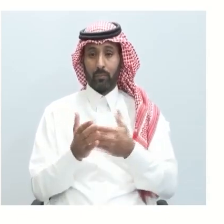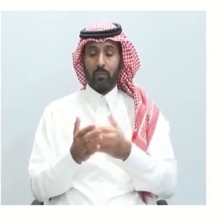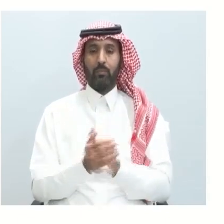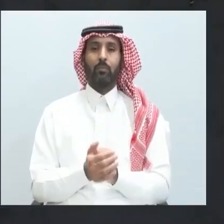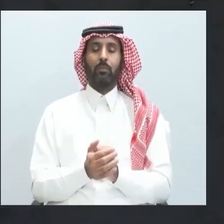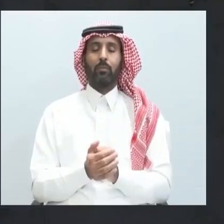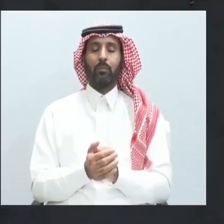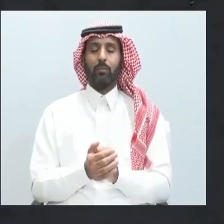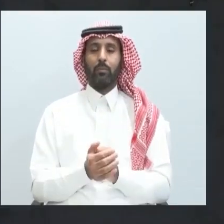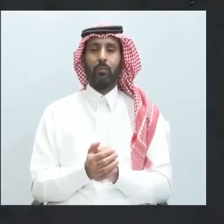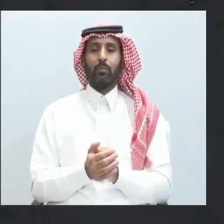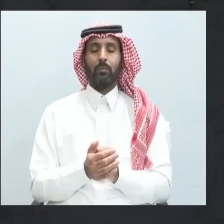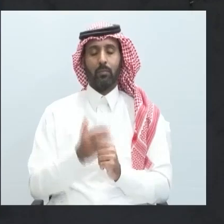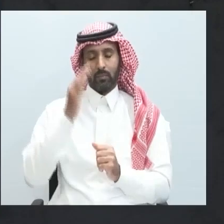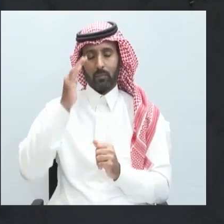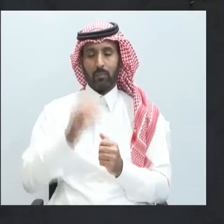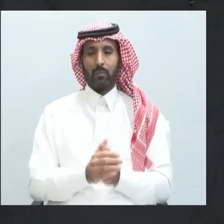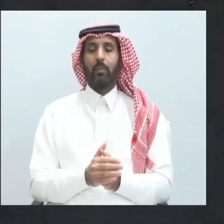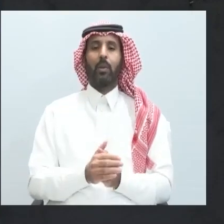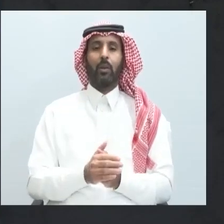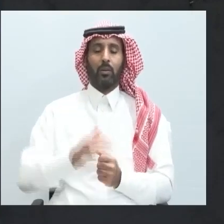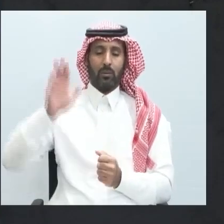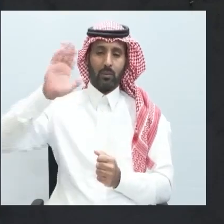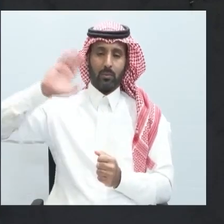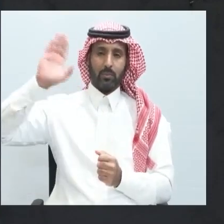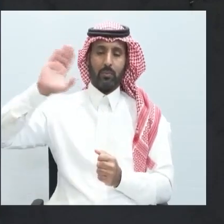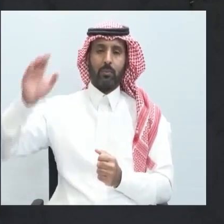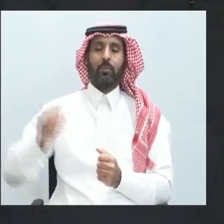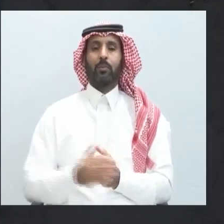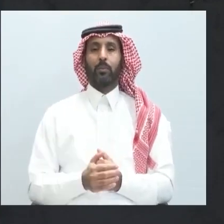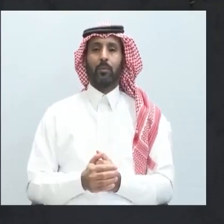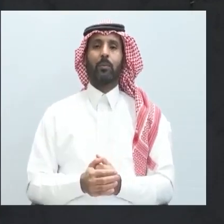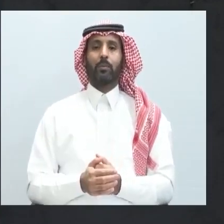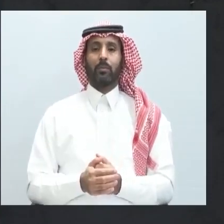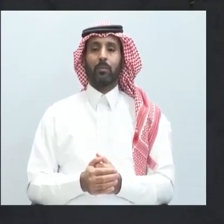طلابي نصل النهايه درسنا لهذا اليوم شكرا لكم لحسن استماعكم والسلام عليكم ورحمه الله وبركاته